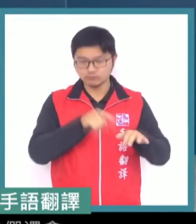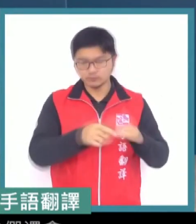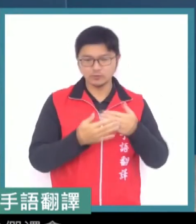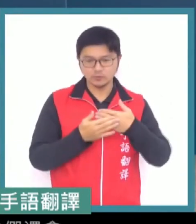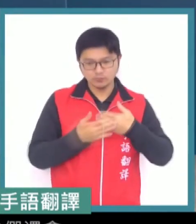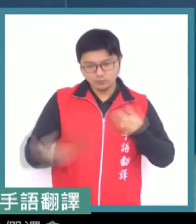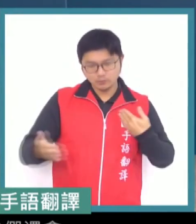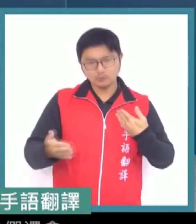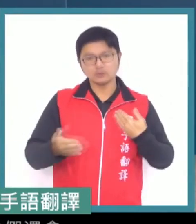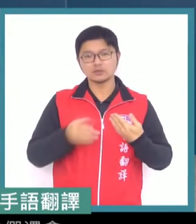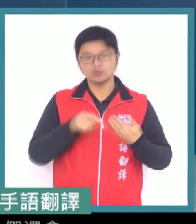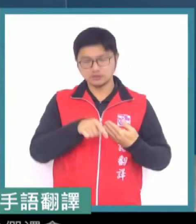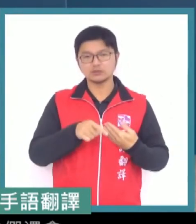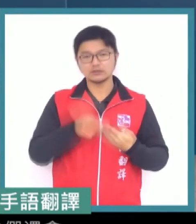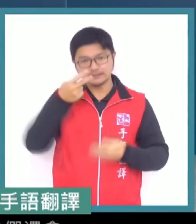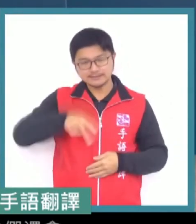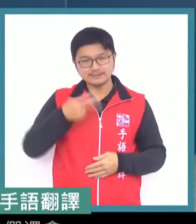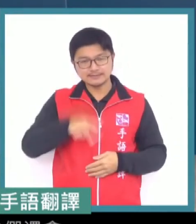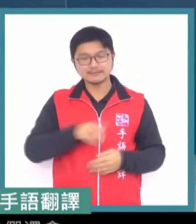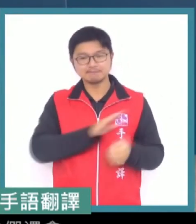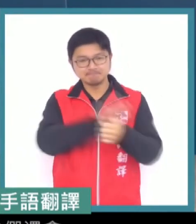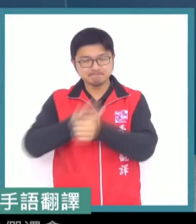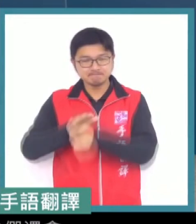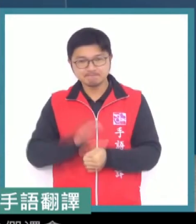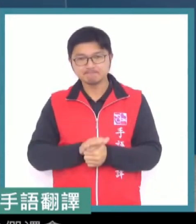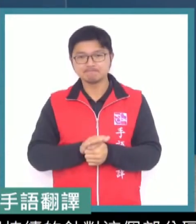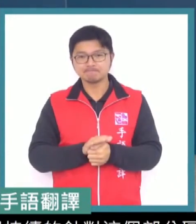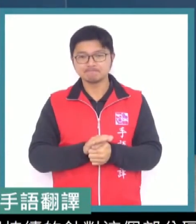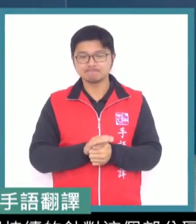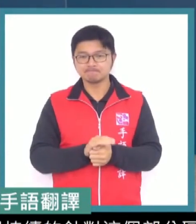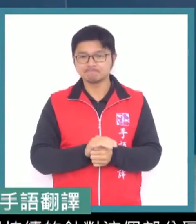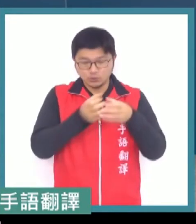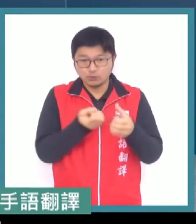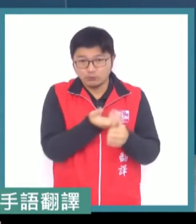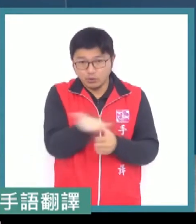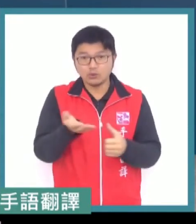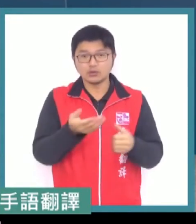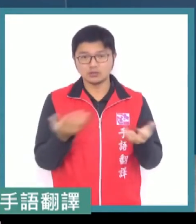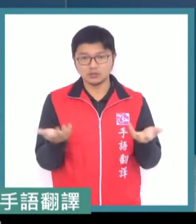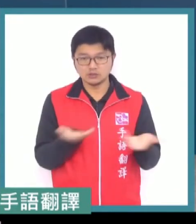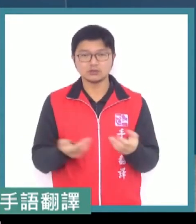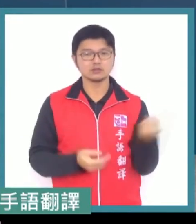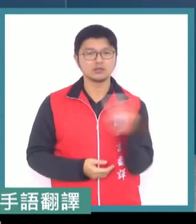的一样会这个采取谨慎的态度来处理。